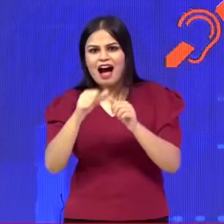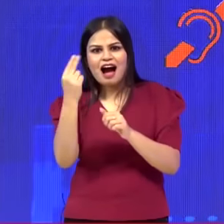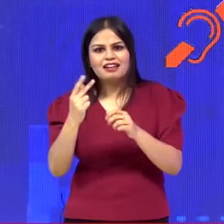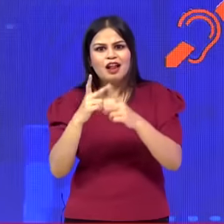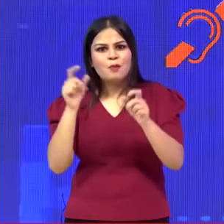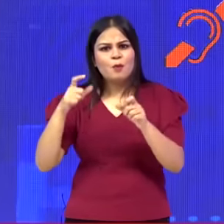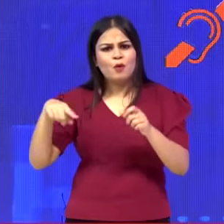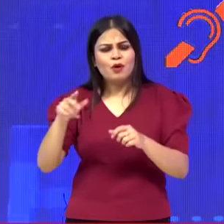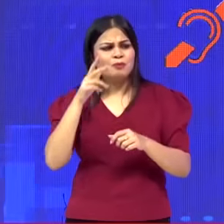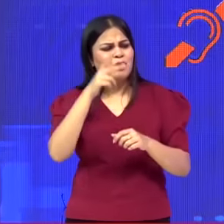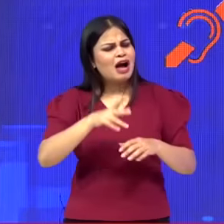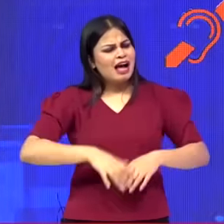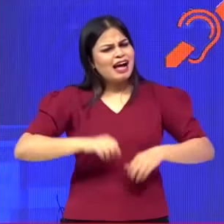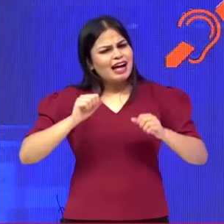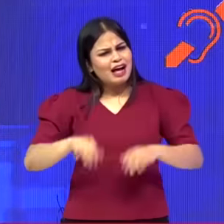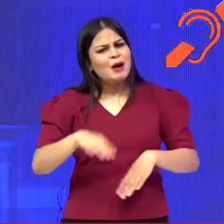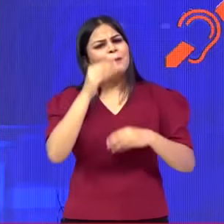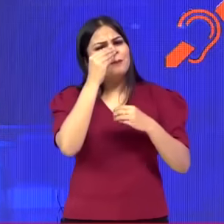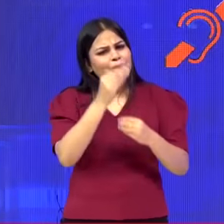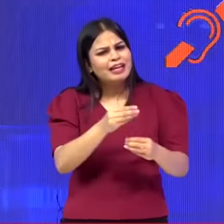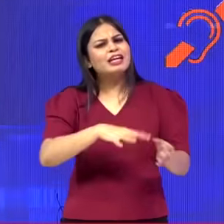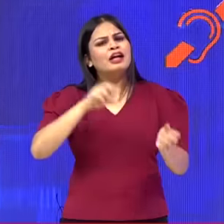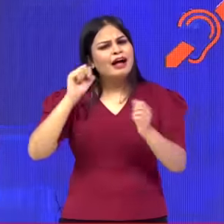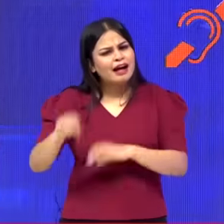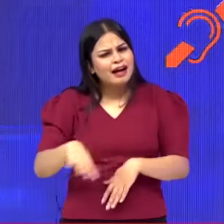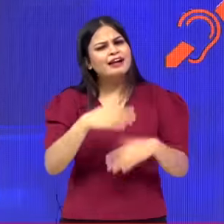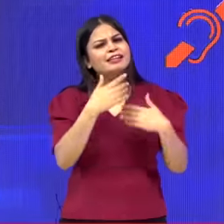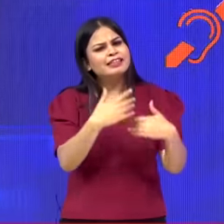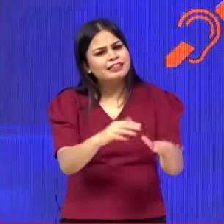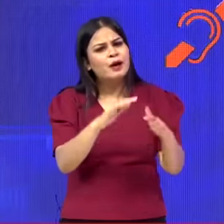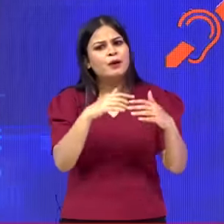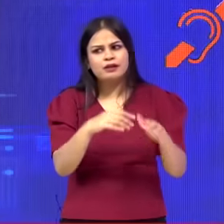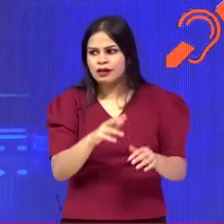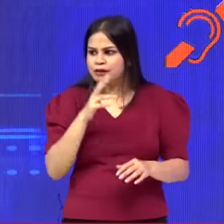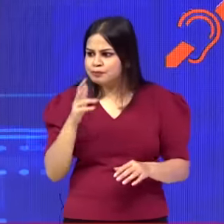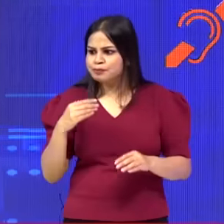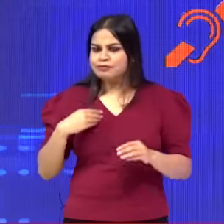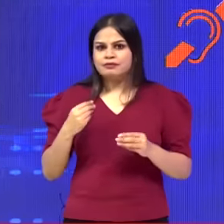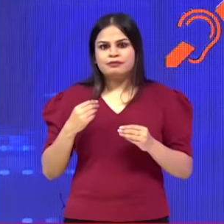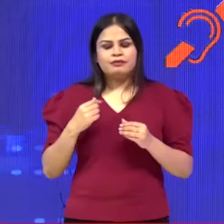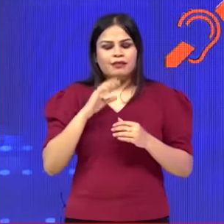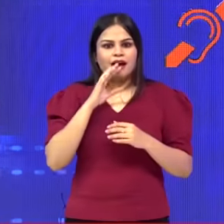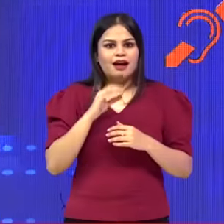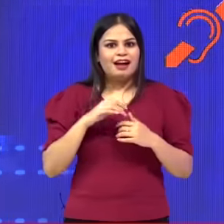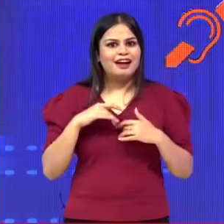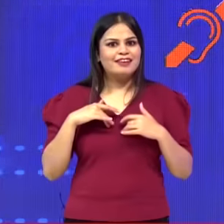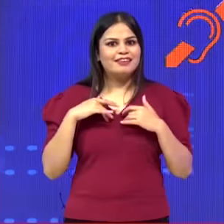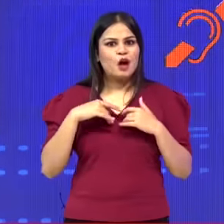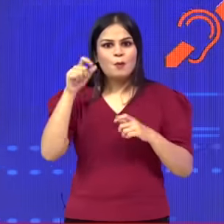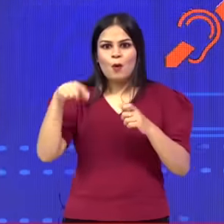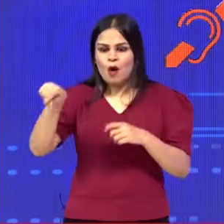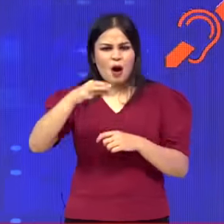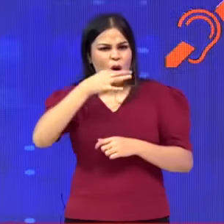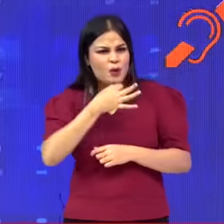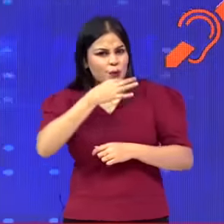वगैरह, निकाल दो भाई, निकाल दो। अरे यार मेरे को कसम से, बोला यार, और सीटियाँ बज